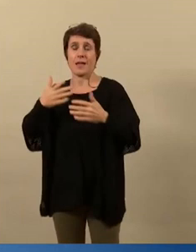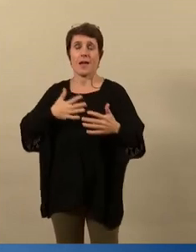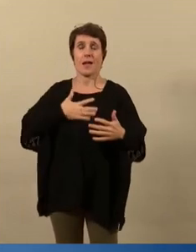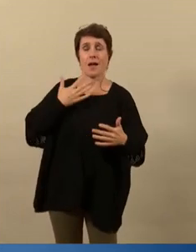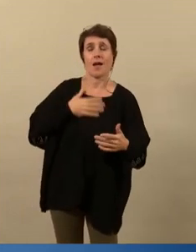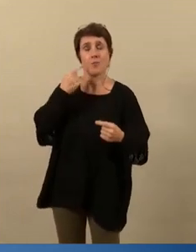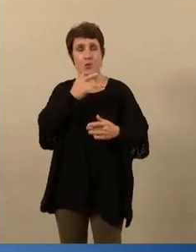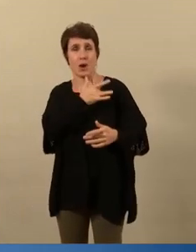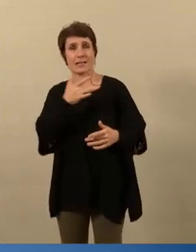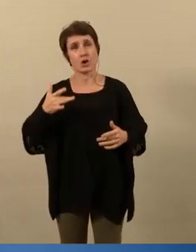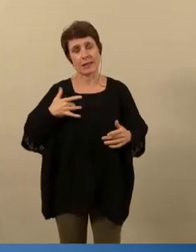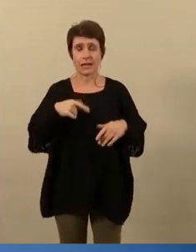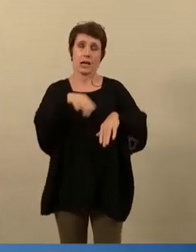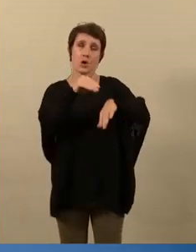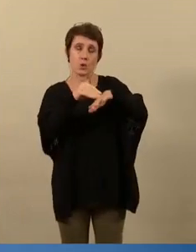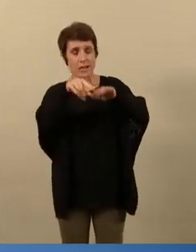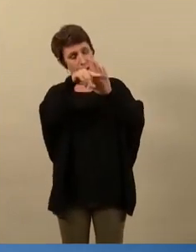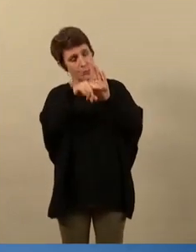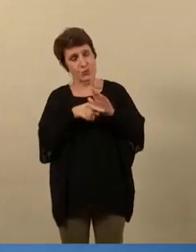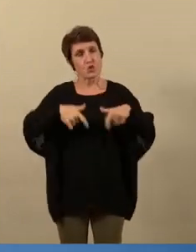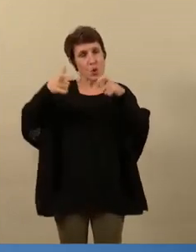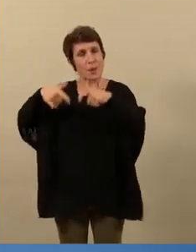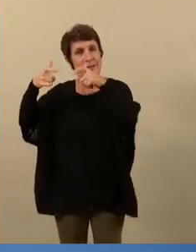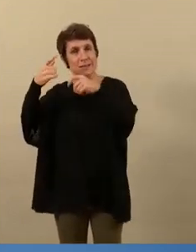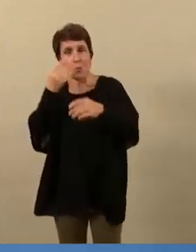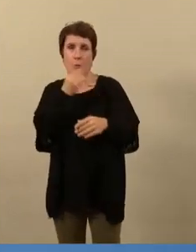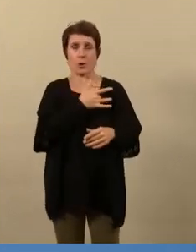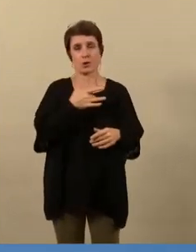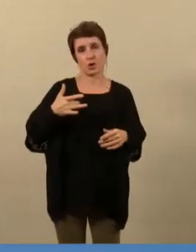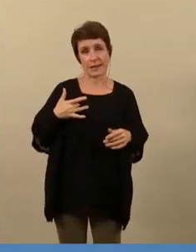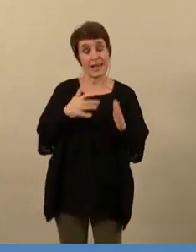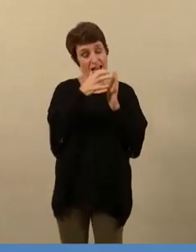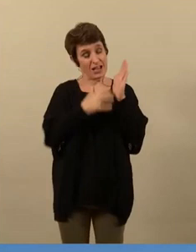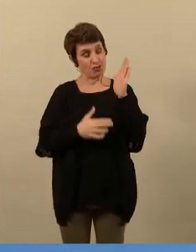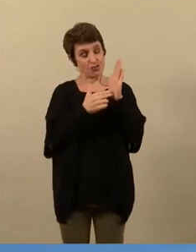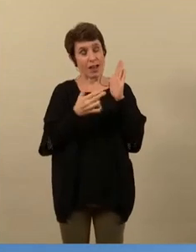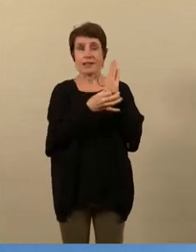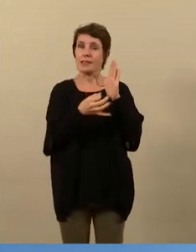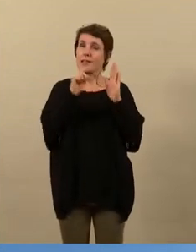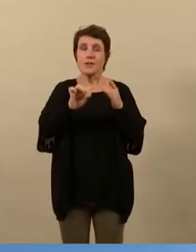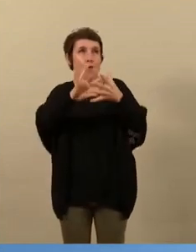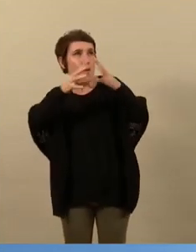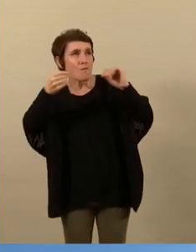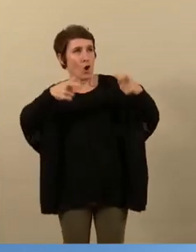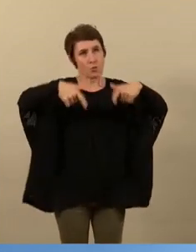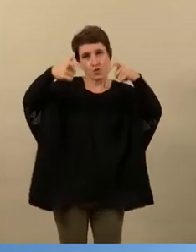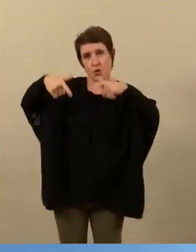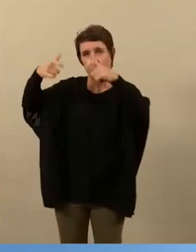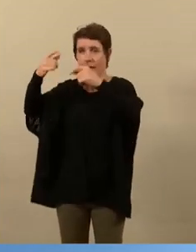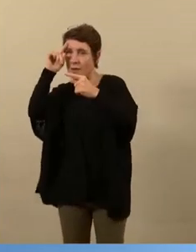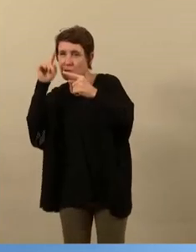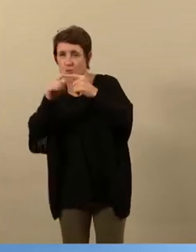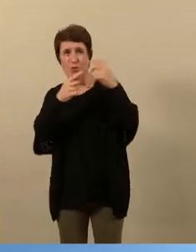orientations à suivre en matière d'urbanisme. La charte propose notamment de concevoir des formes urbaines qui réduisent les